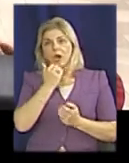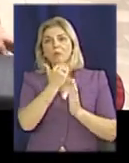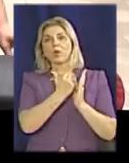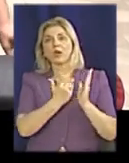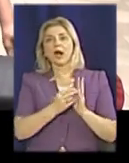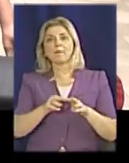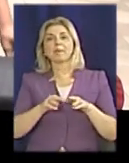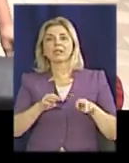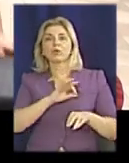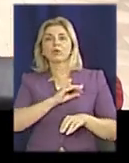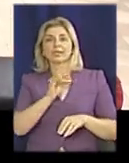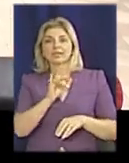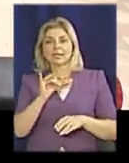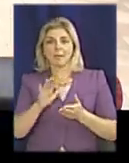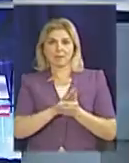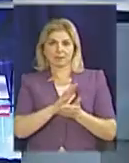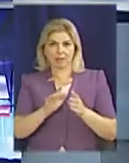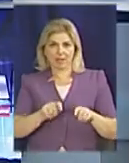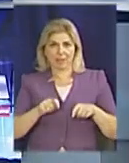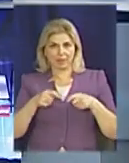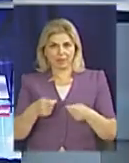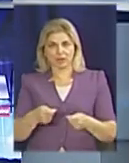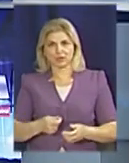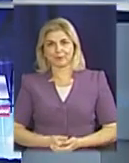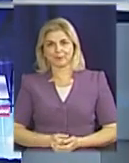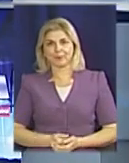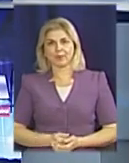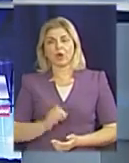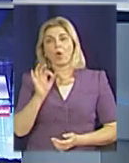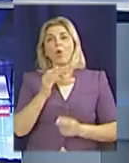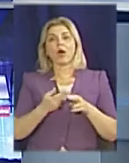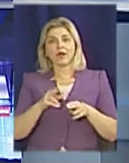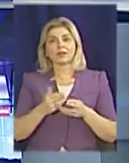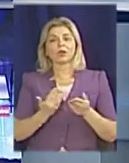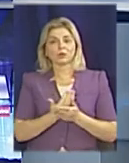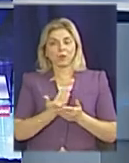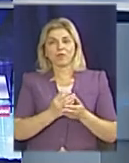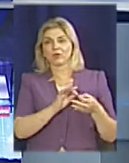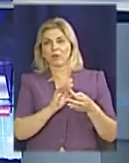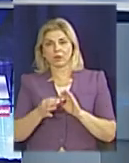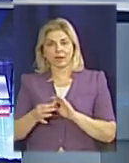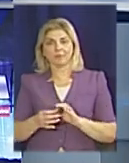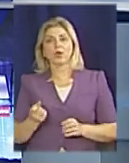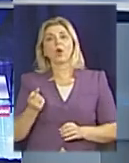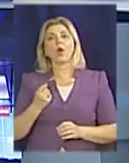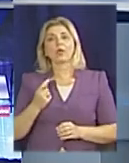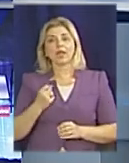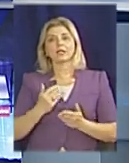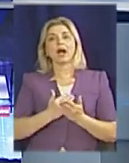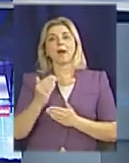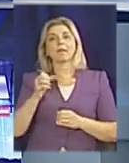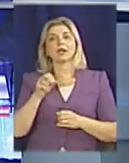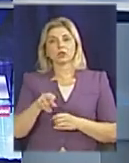юстиції безоплатна передача. Про ці та інші події більш докладно. Одеський апеляційний суд